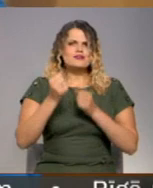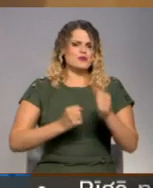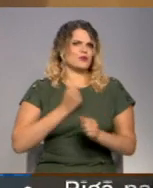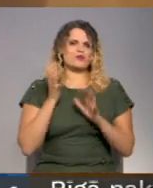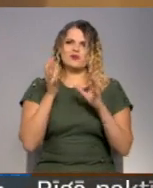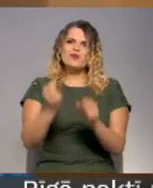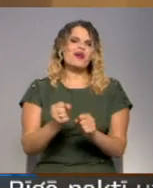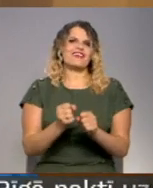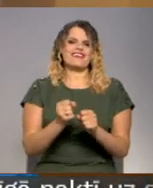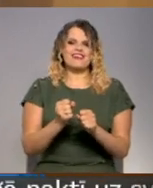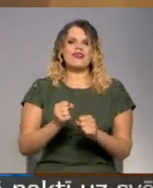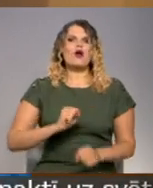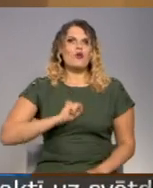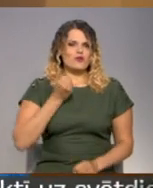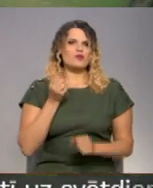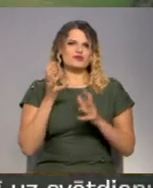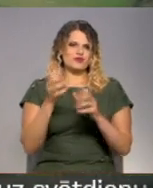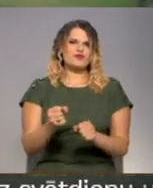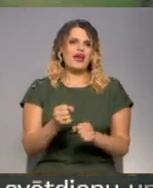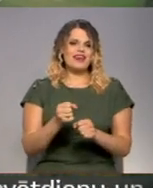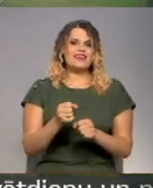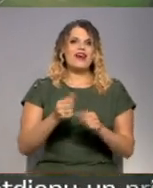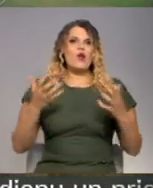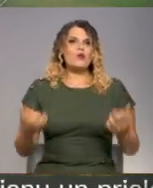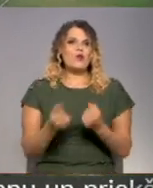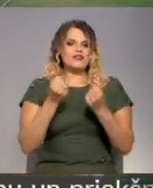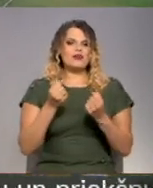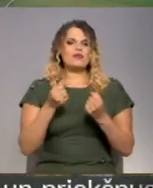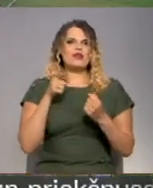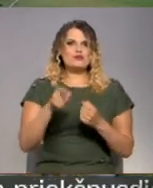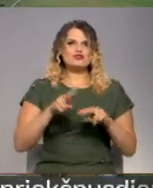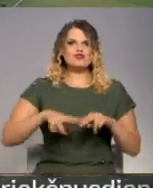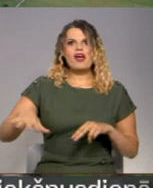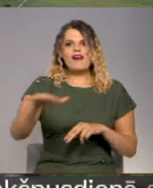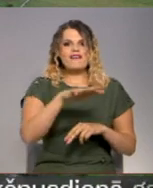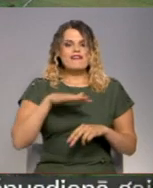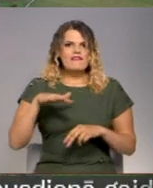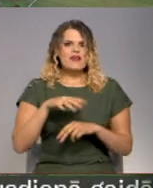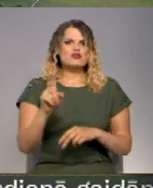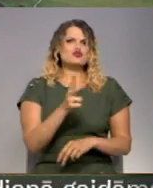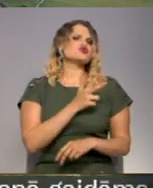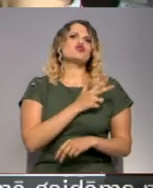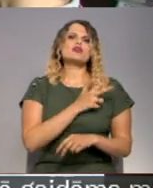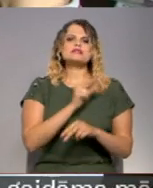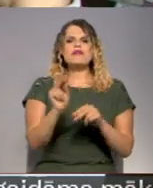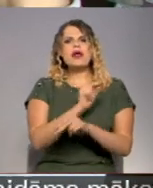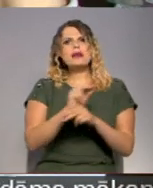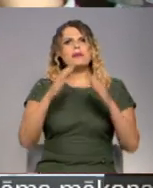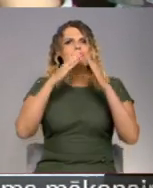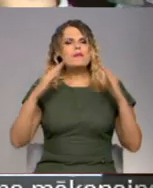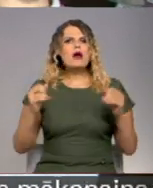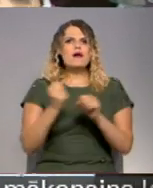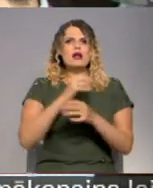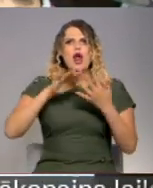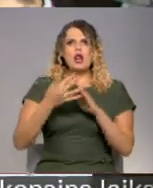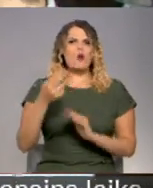un grūti noķert. Nodibinājumu Camp Hill ciemats Rožkalna reizē ir gan sociāla terapeitiska māja, gan